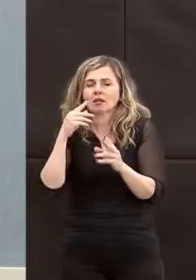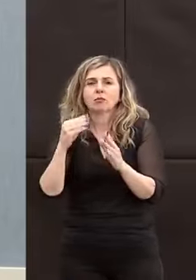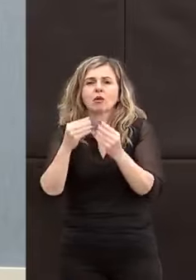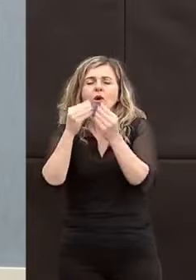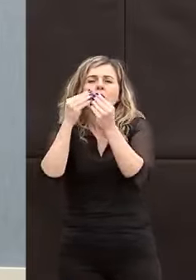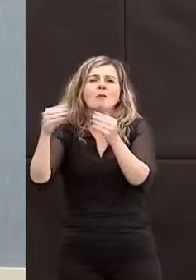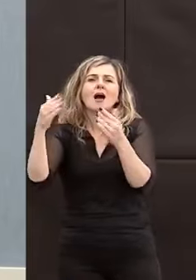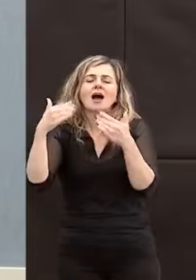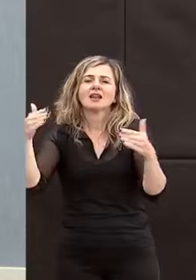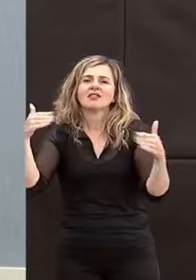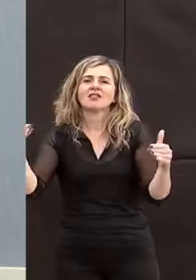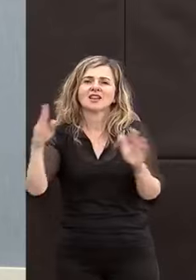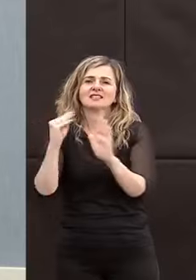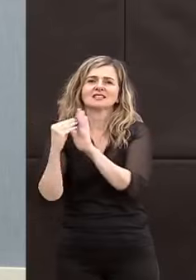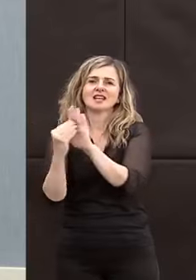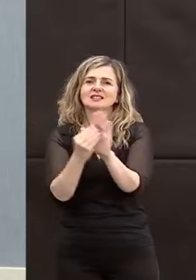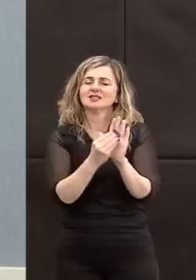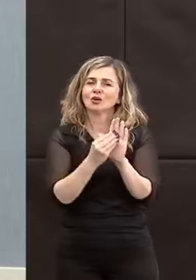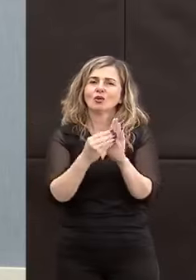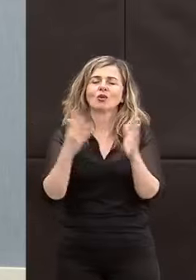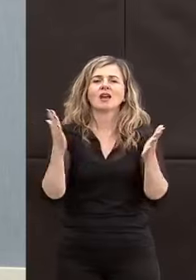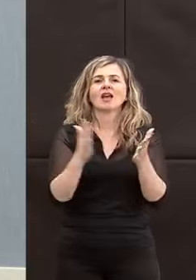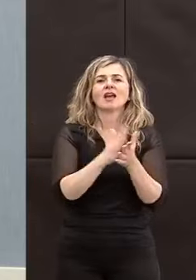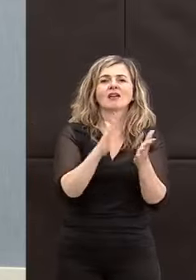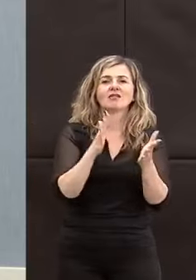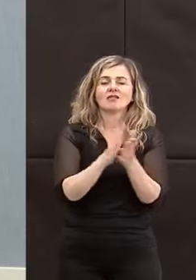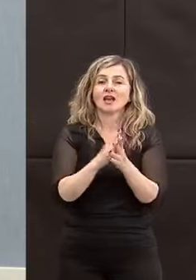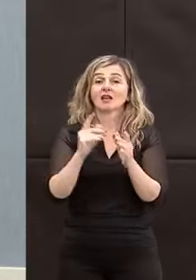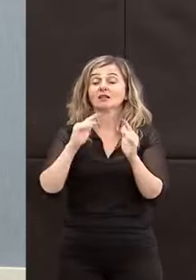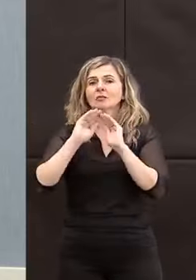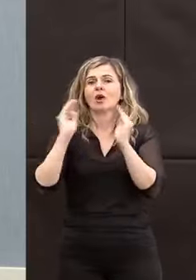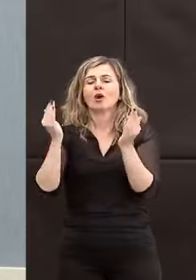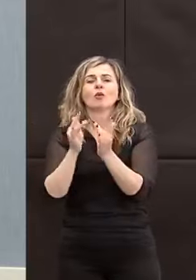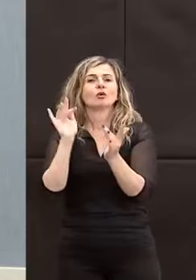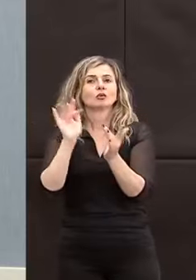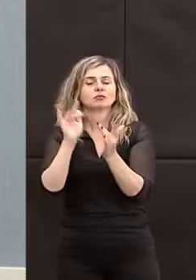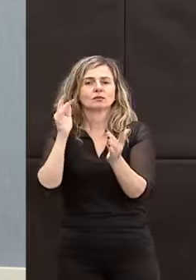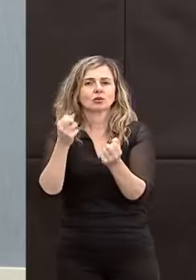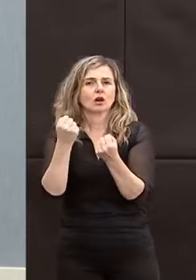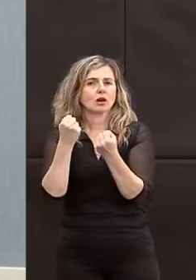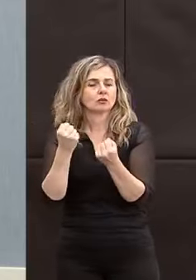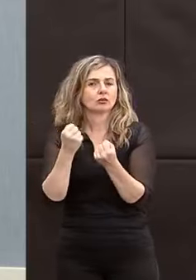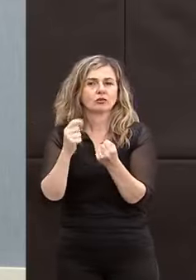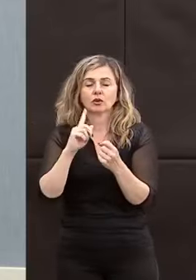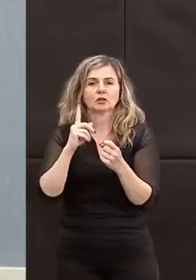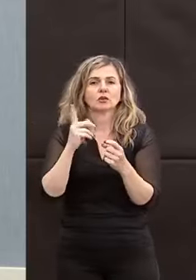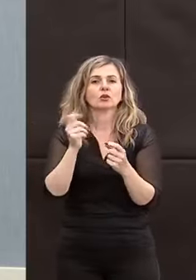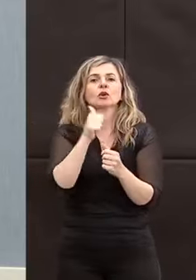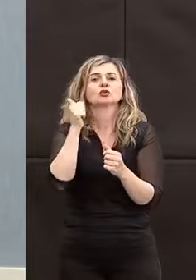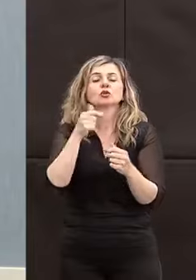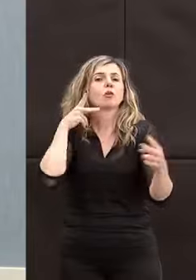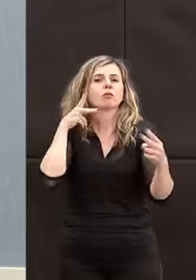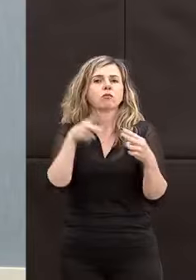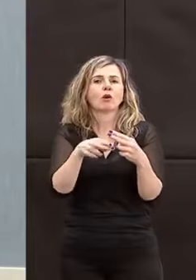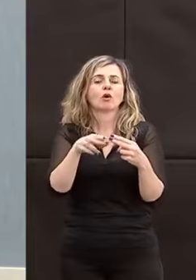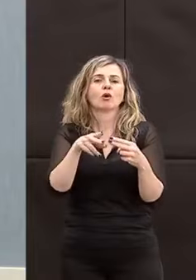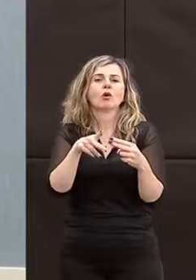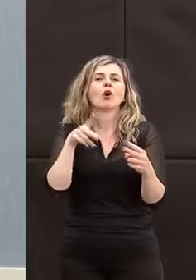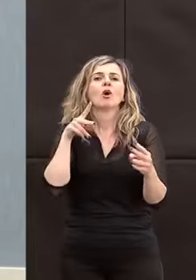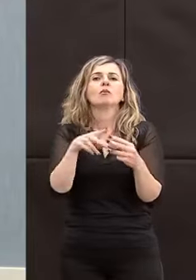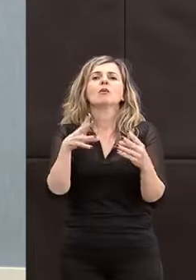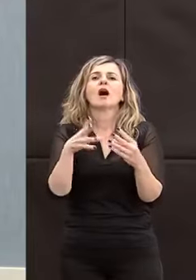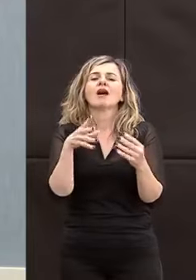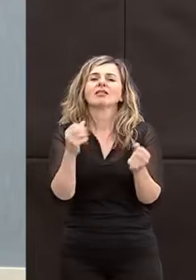tutti gli eventi ovviamente un mondo del quale sarà toccato fortemente ed è già toccato non solo per lo stop ma anche proprio lo stop alle attività